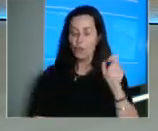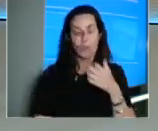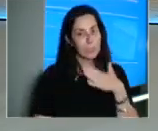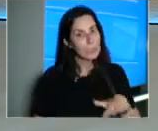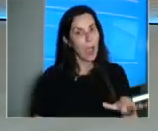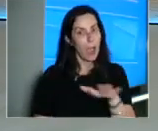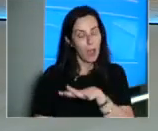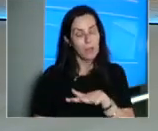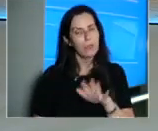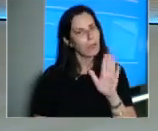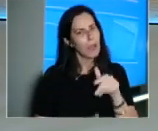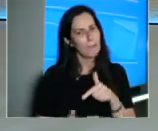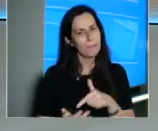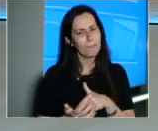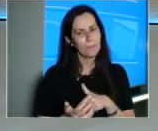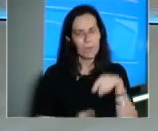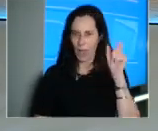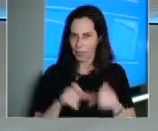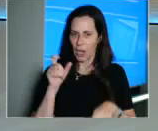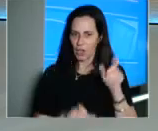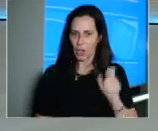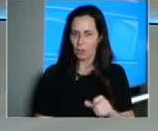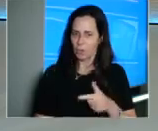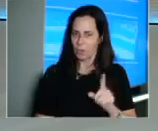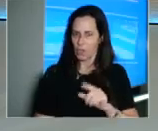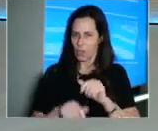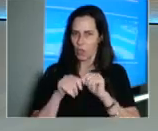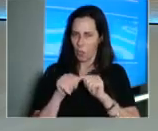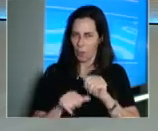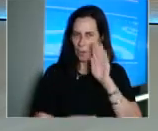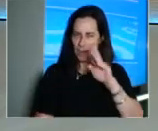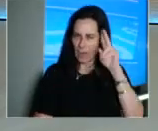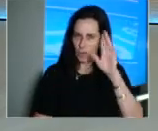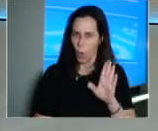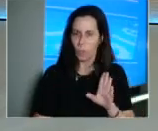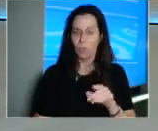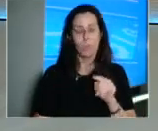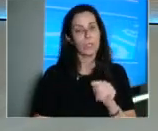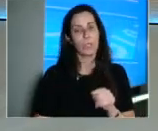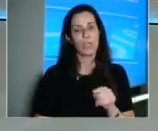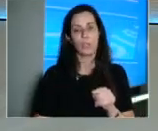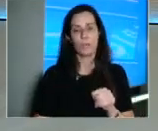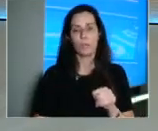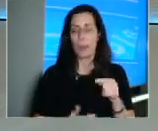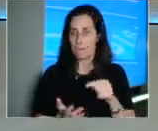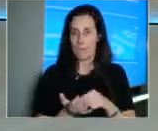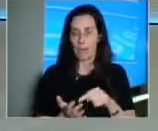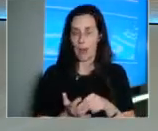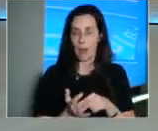באוכלוסייה, גם אולי אנשים שנמנים עם תומכי מפלגת השלטון, כלומר הליכוד, הם שיהיה,